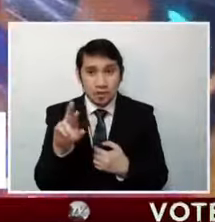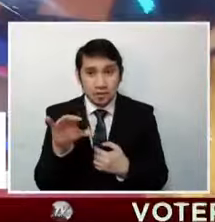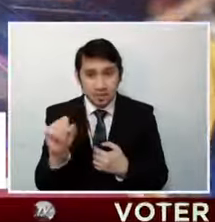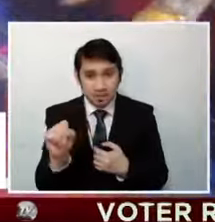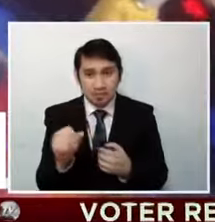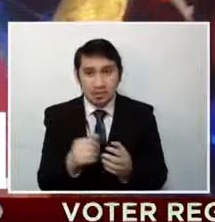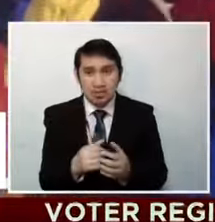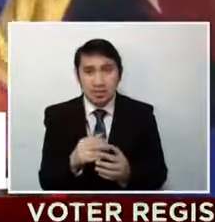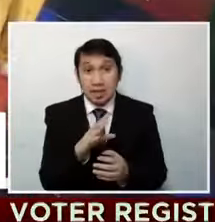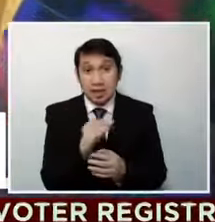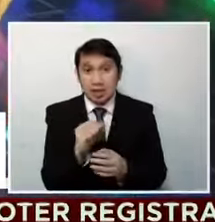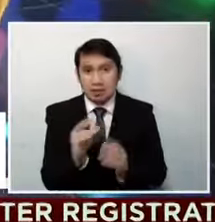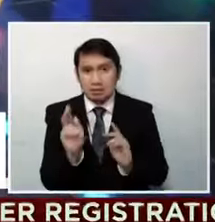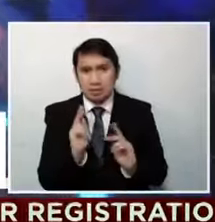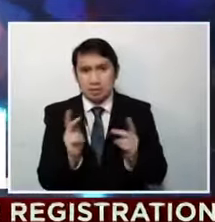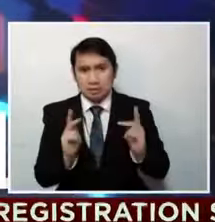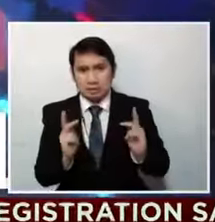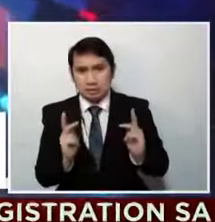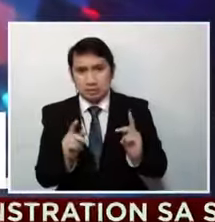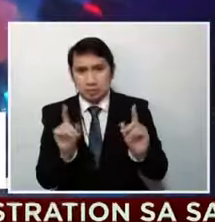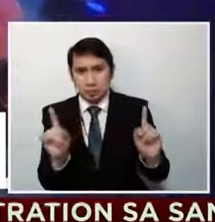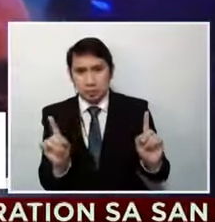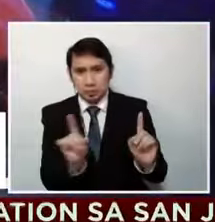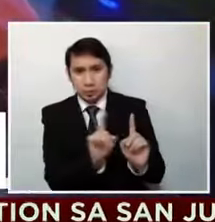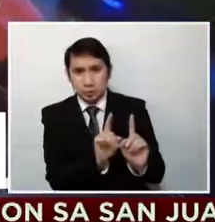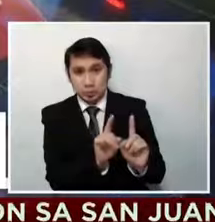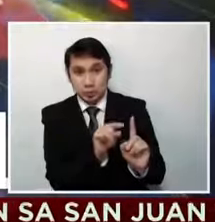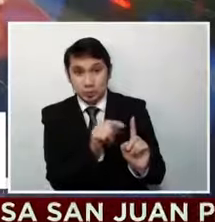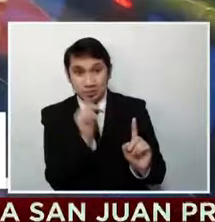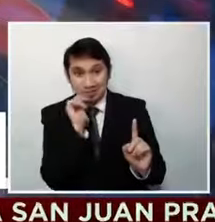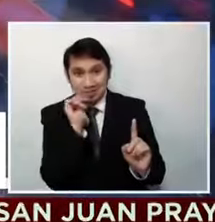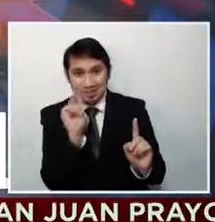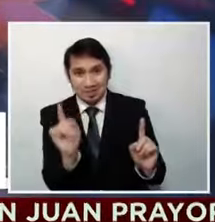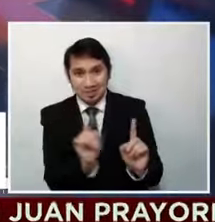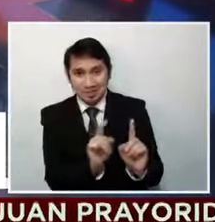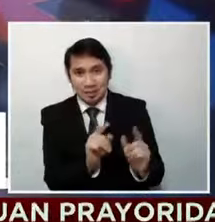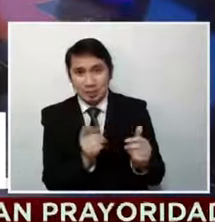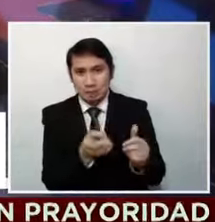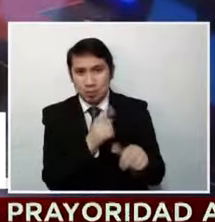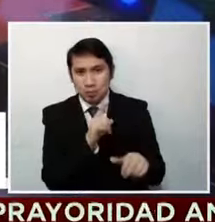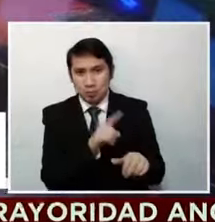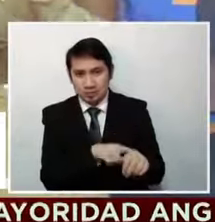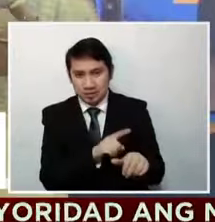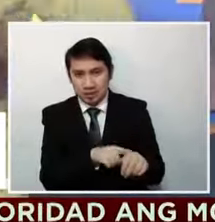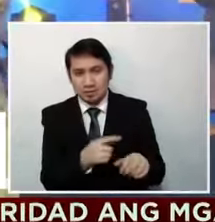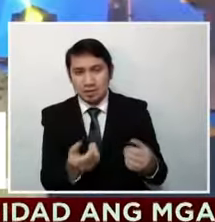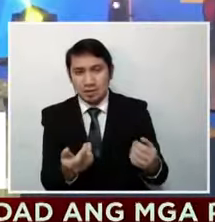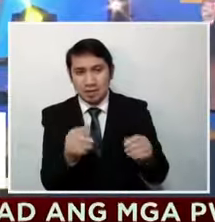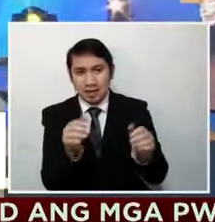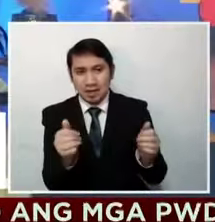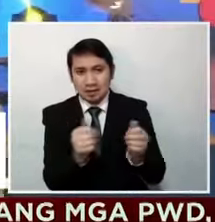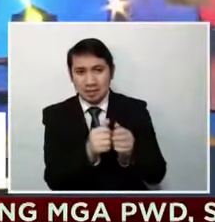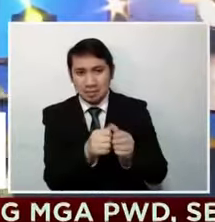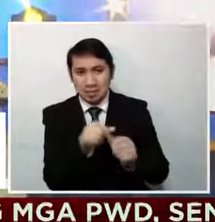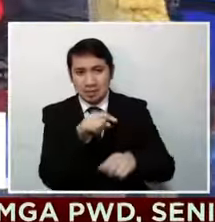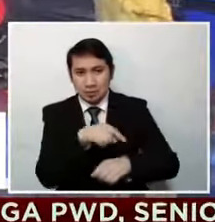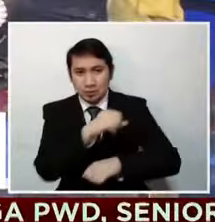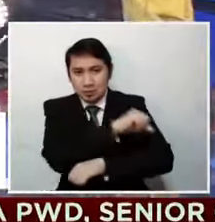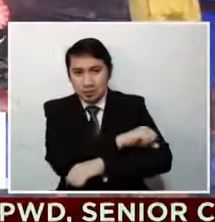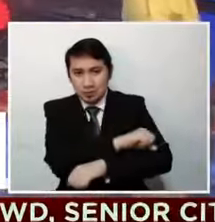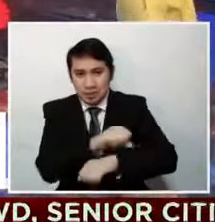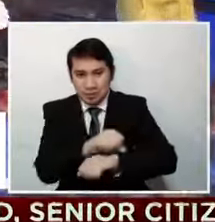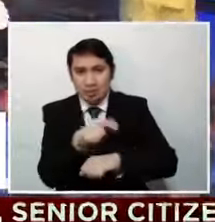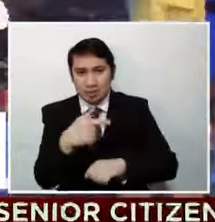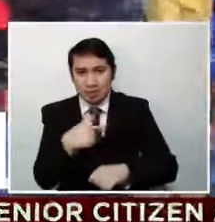Lalo pang kinilig ang mga netizens ng pagtabihin sina Blanco at Racal. Ito ang kauna-unahan nilang pagsasama sa entablado mula nang aminin ang